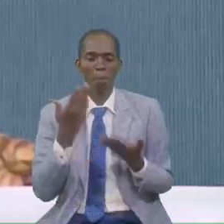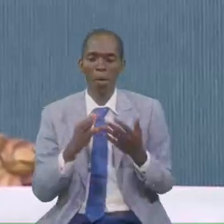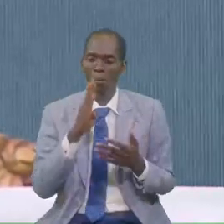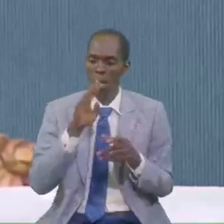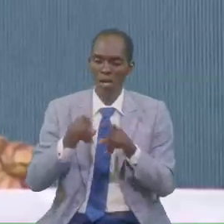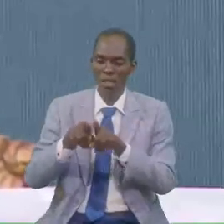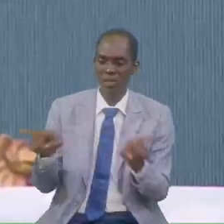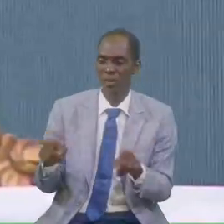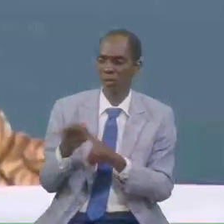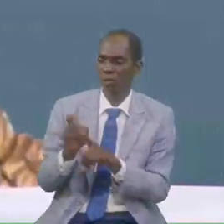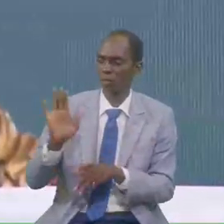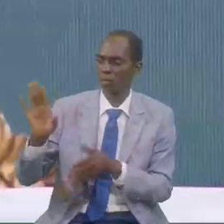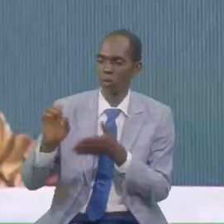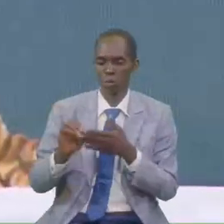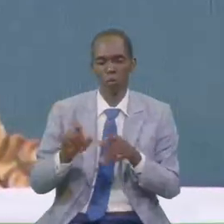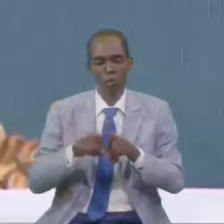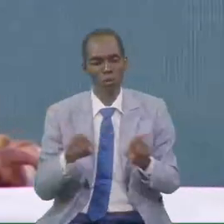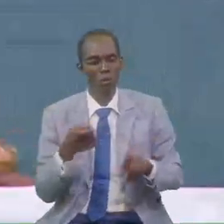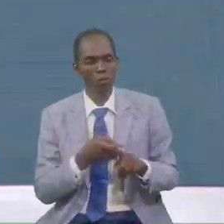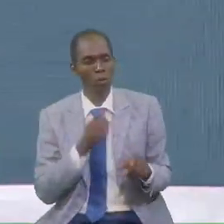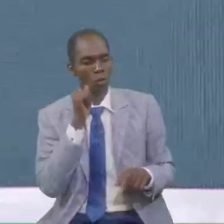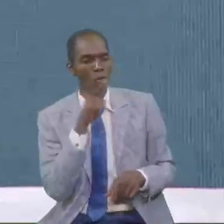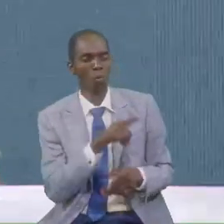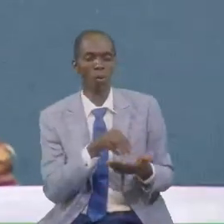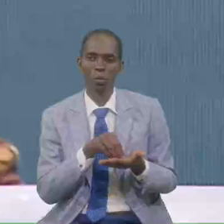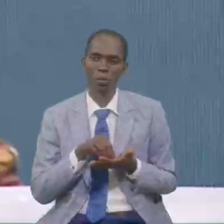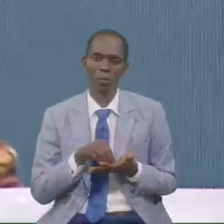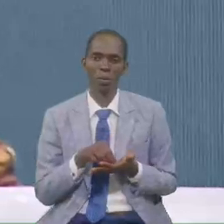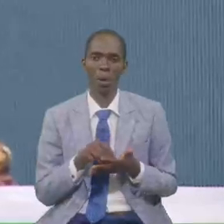Et tes épines peuvent être différentes de leurs épines.